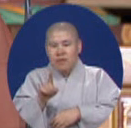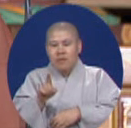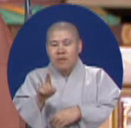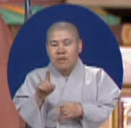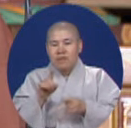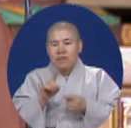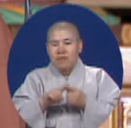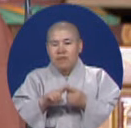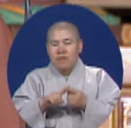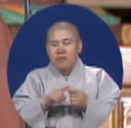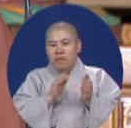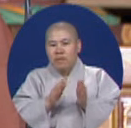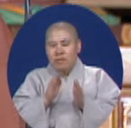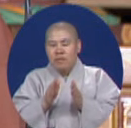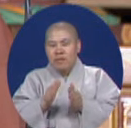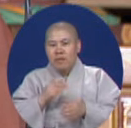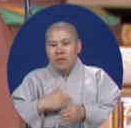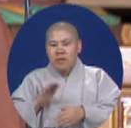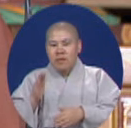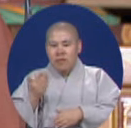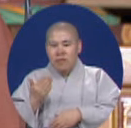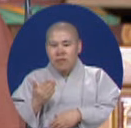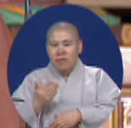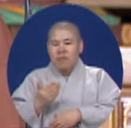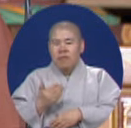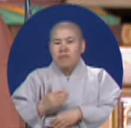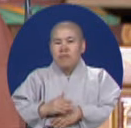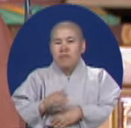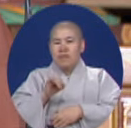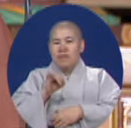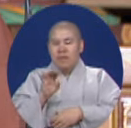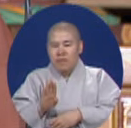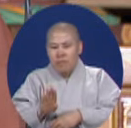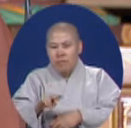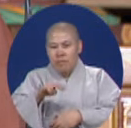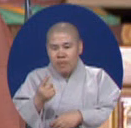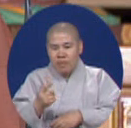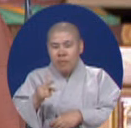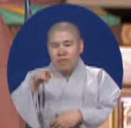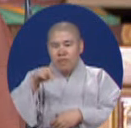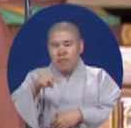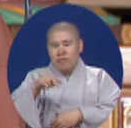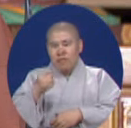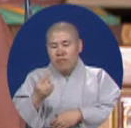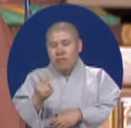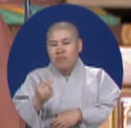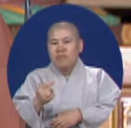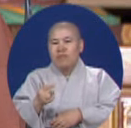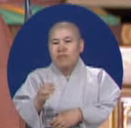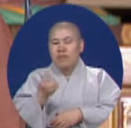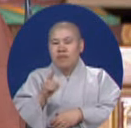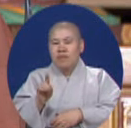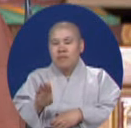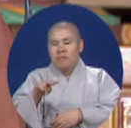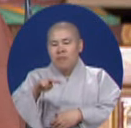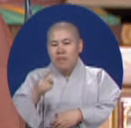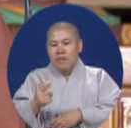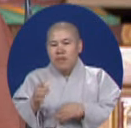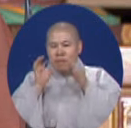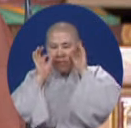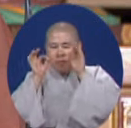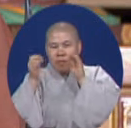그러면 여기에 입도도 되고 수도도 되고 합도도 되고 그 마음 하나 챙기는 데에서 다 되는 거예요. 이 보고